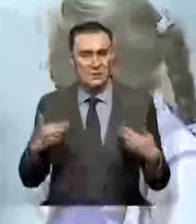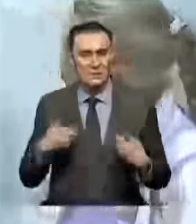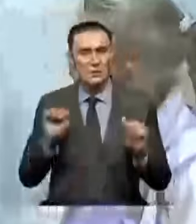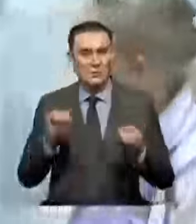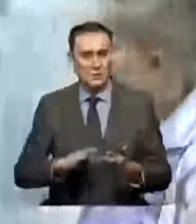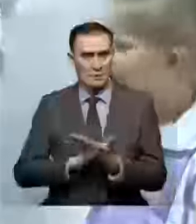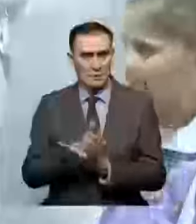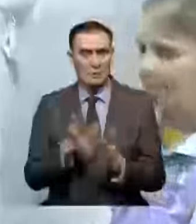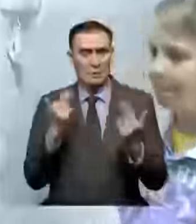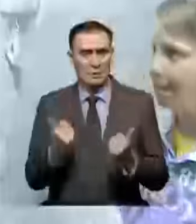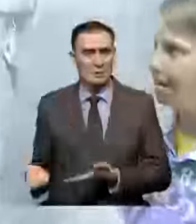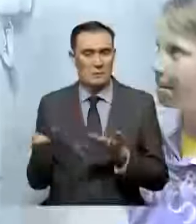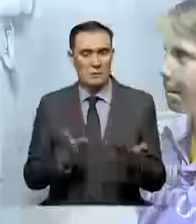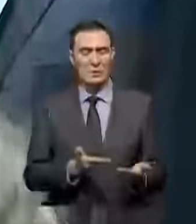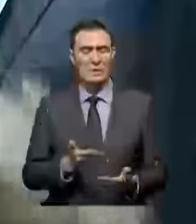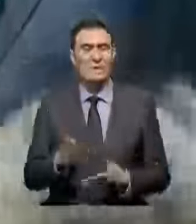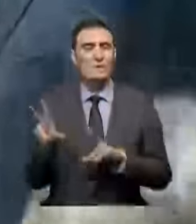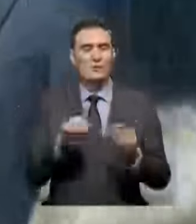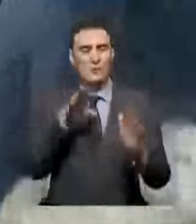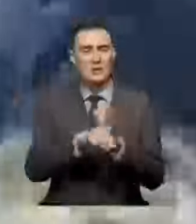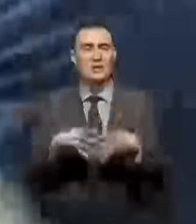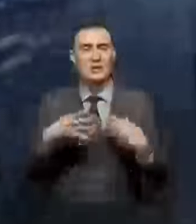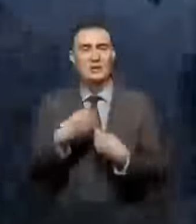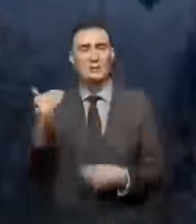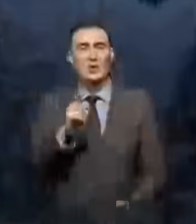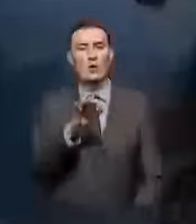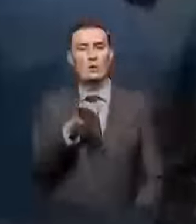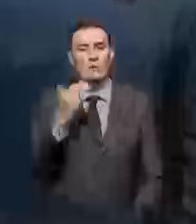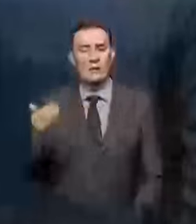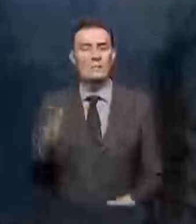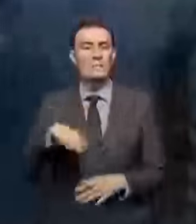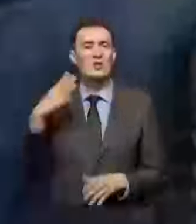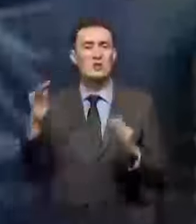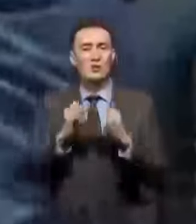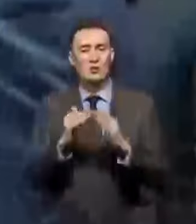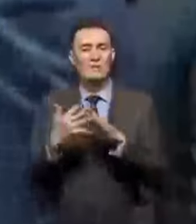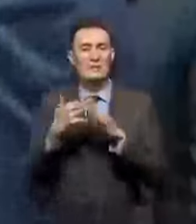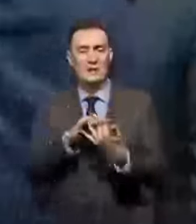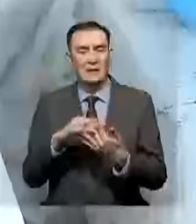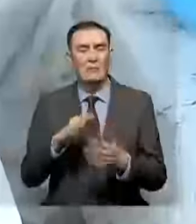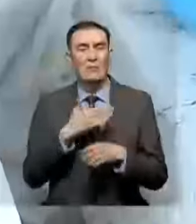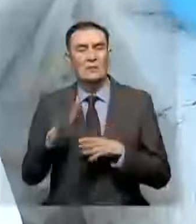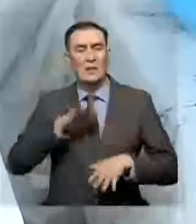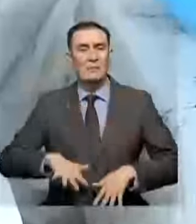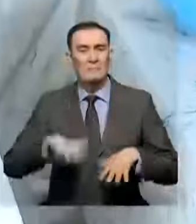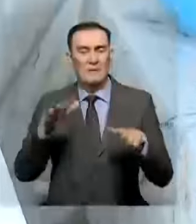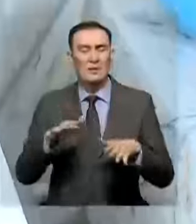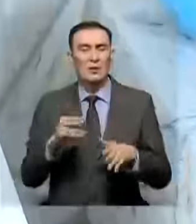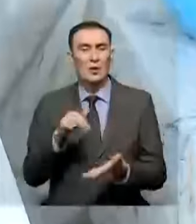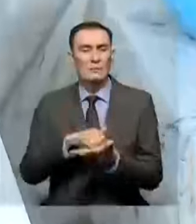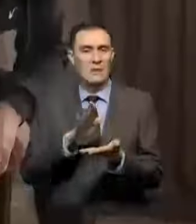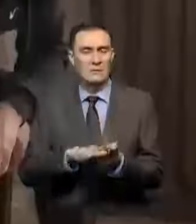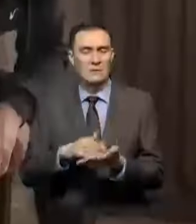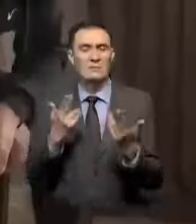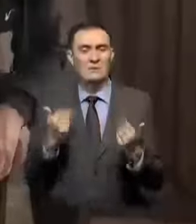Можно? Да, конечно, проходите. В числе новоселов и семья Холодковых. Их прежний дом в селе Алтынсарина после паводка оценочная